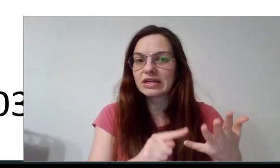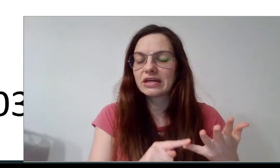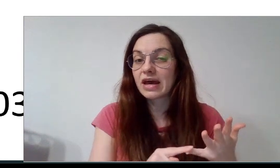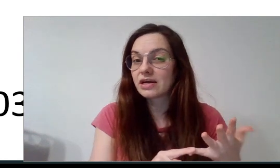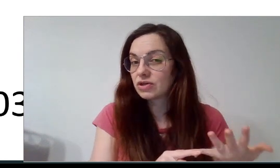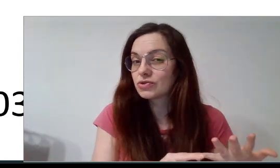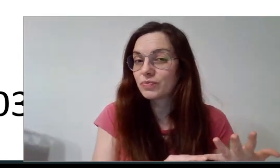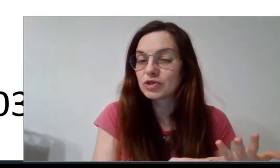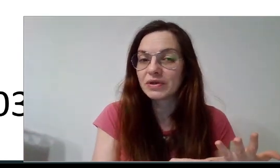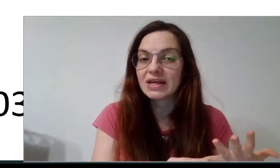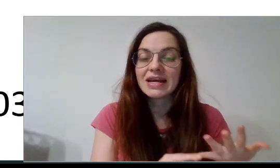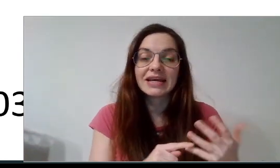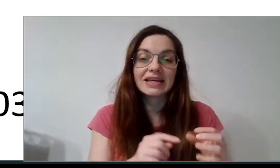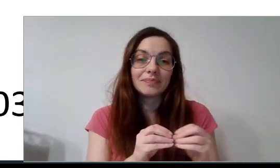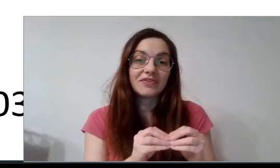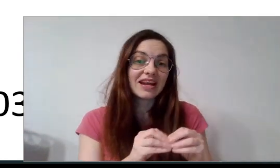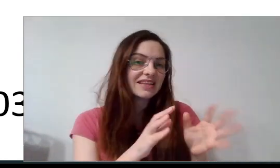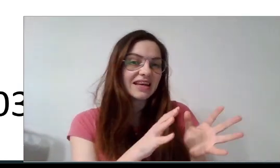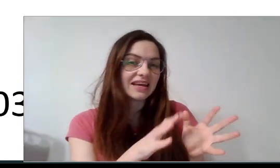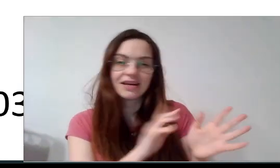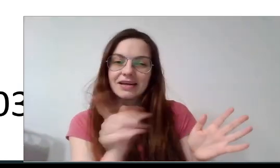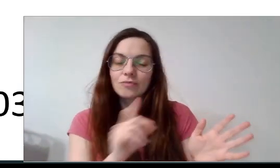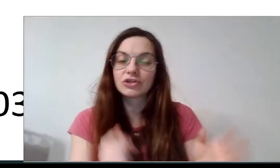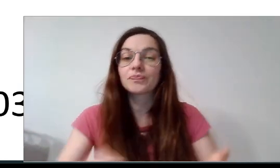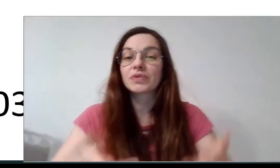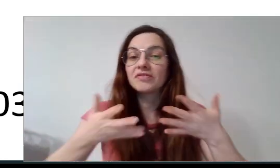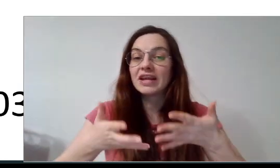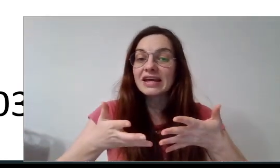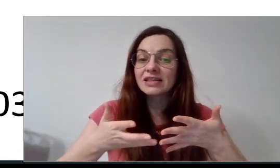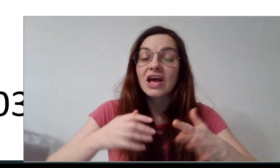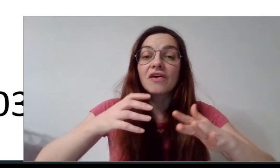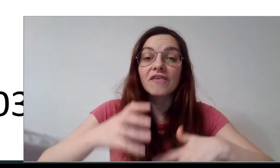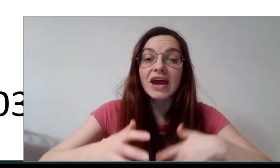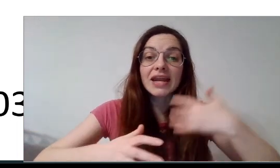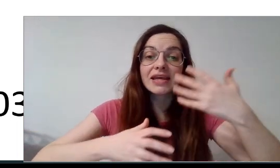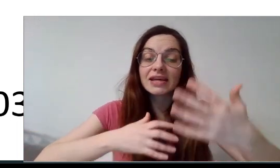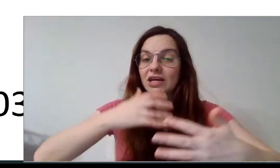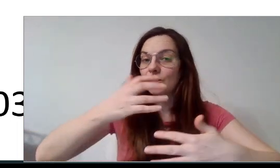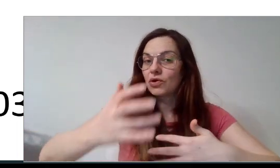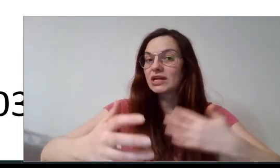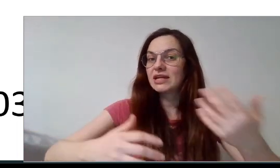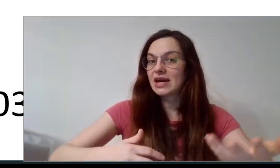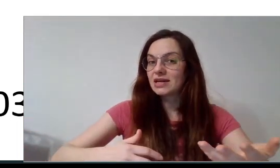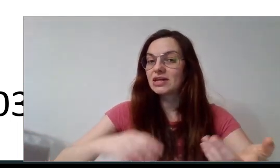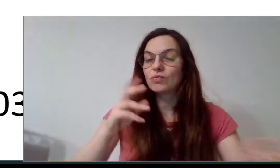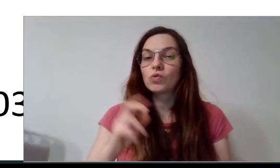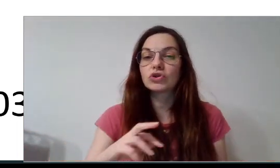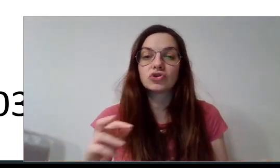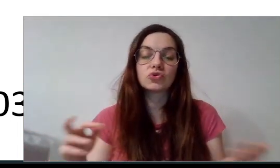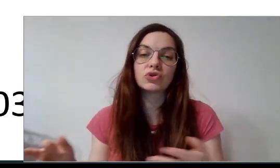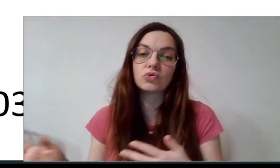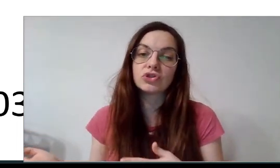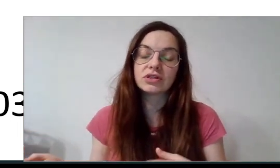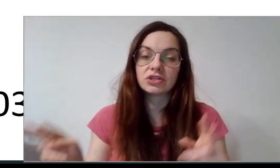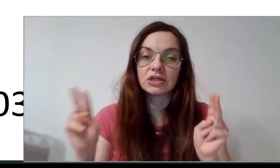werde morgen lernen, zum Beispiel. Vielleicht ich, ne može. Vielleicht werde ich morgen lernen, možda